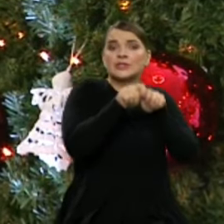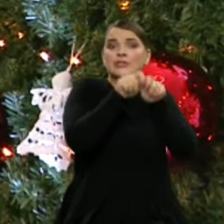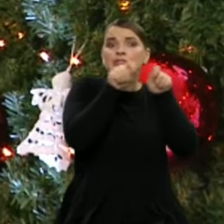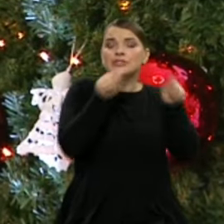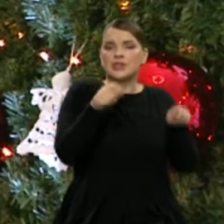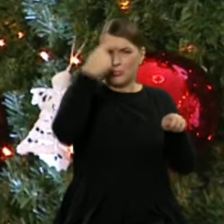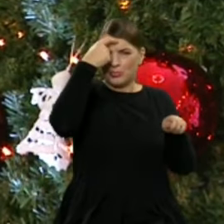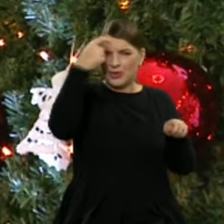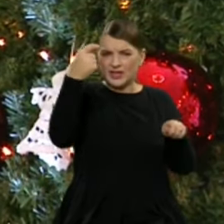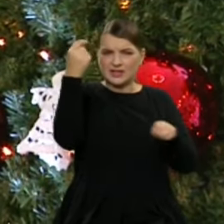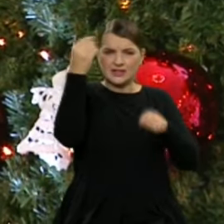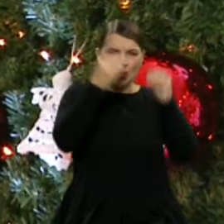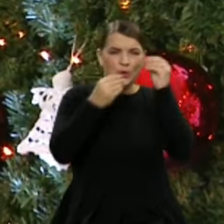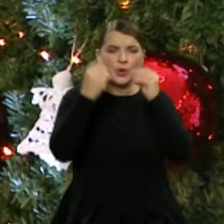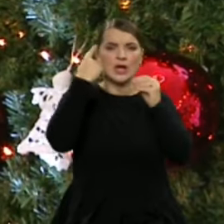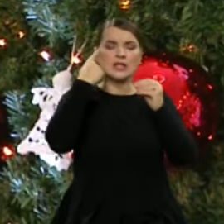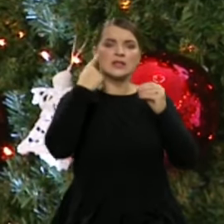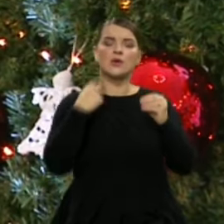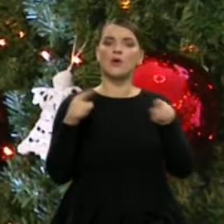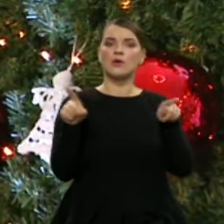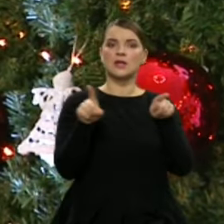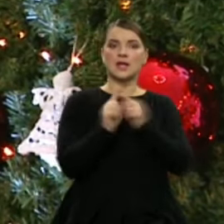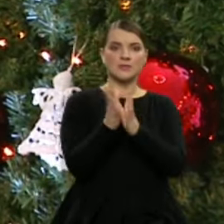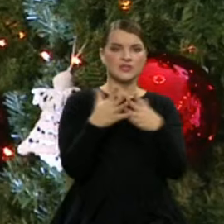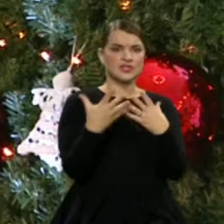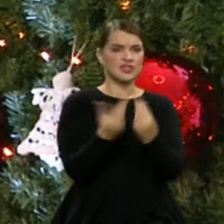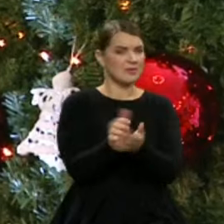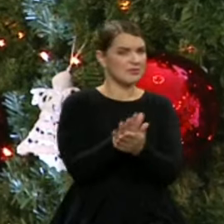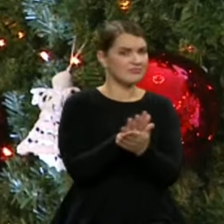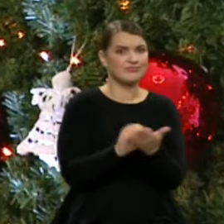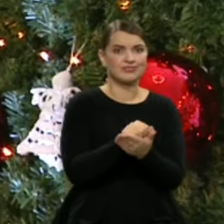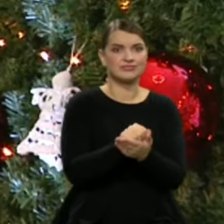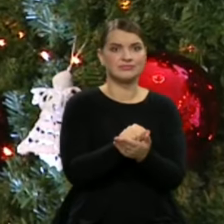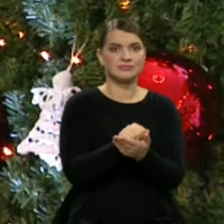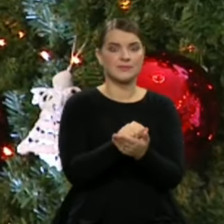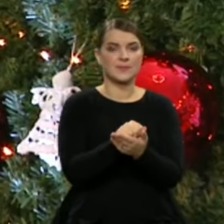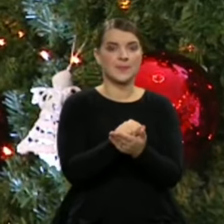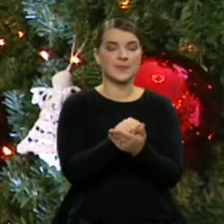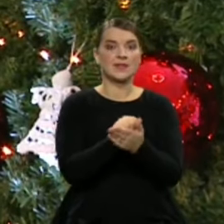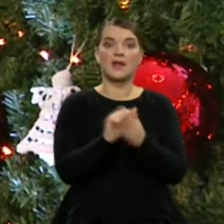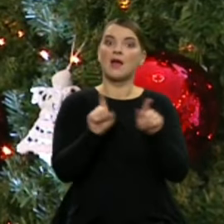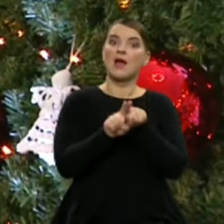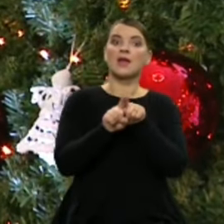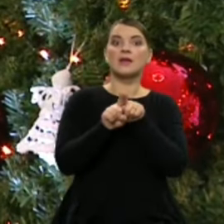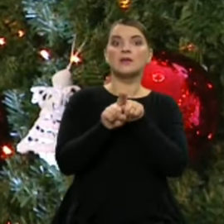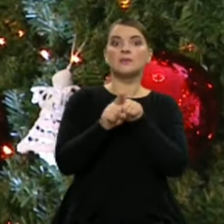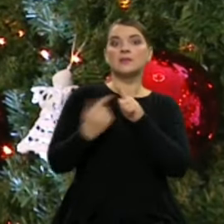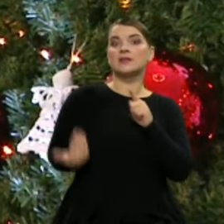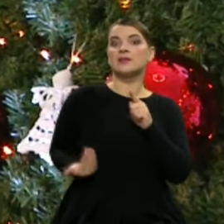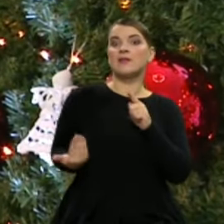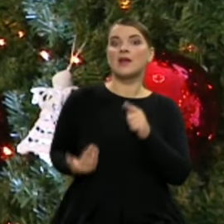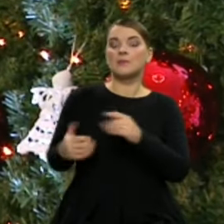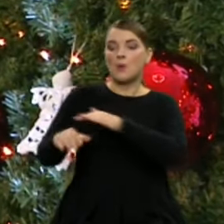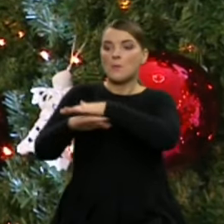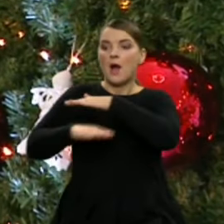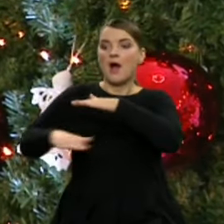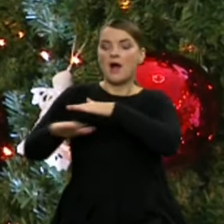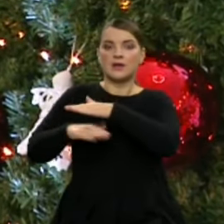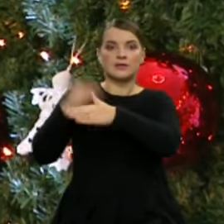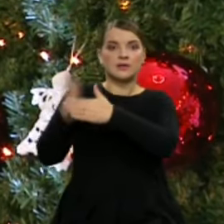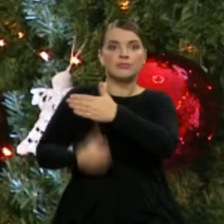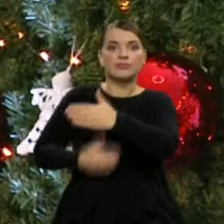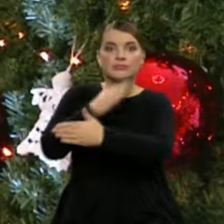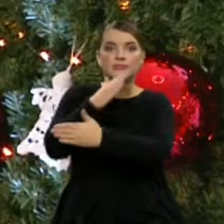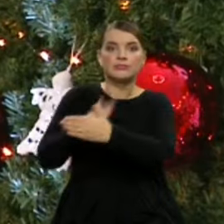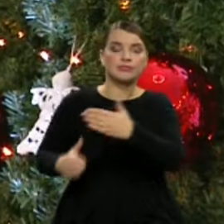sugriauti šeimą, nes jį pagrindžia Dievo planą. Sugriauti šeimą tai panaikinti gyvenimo atramą. Pasikesinti į